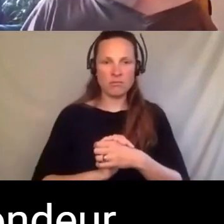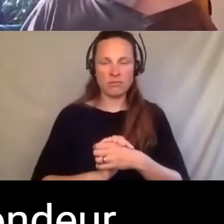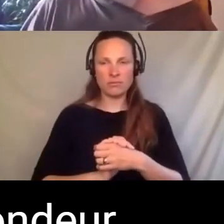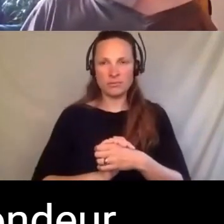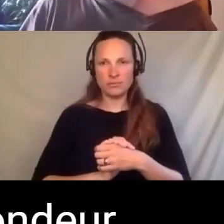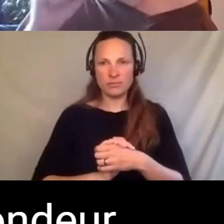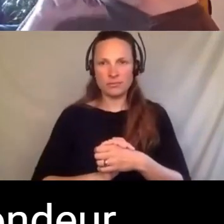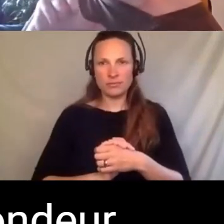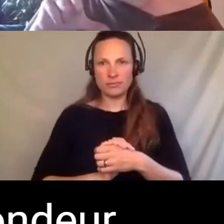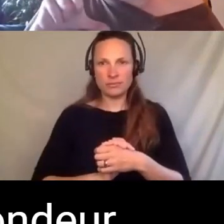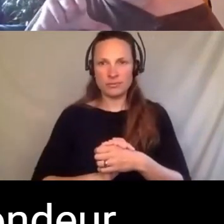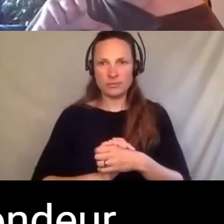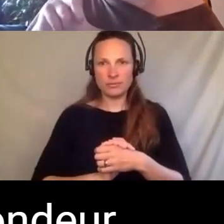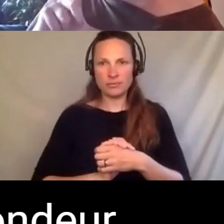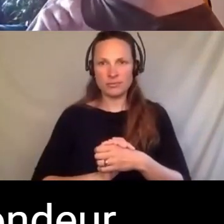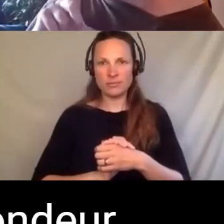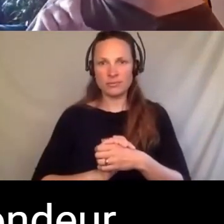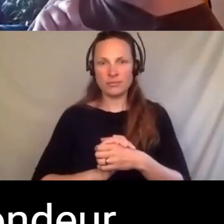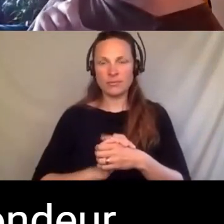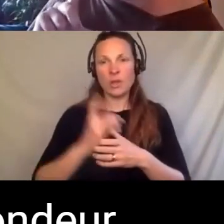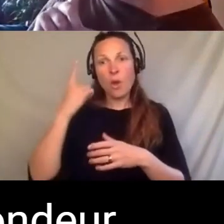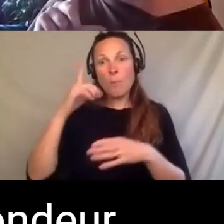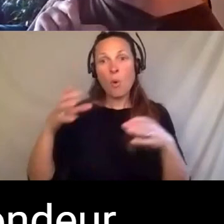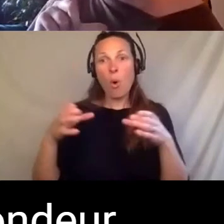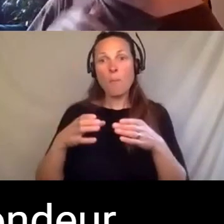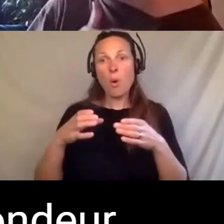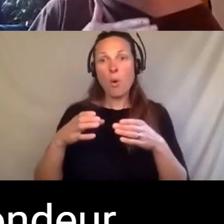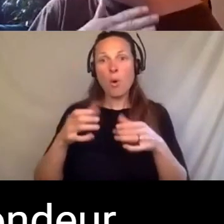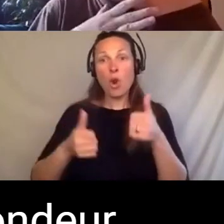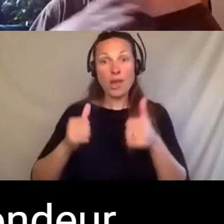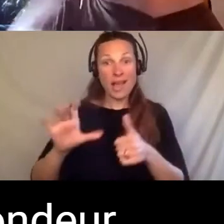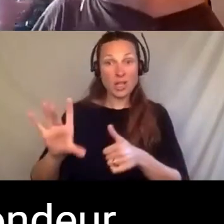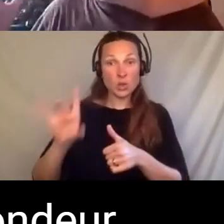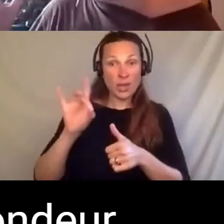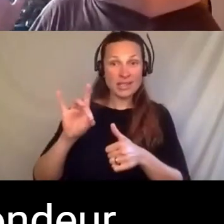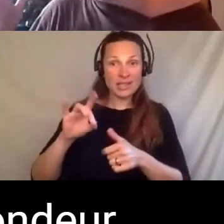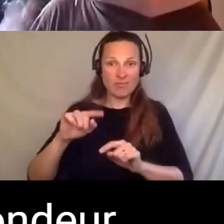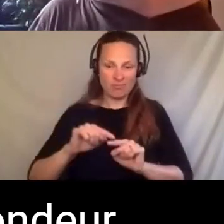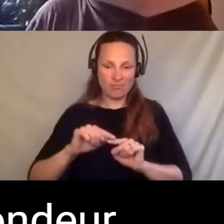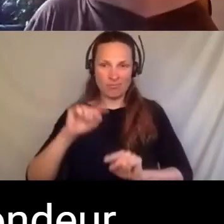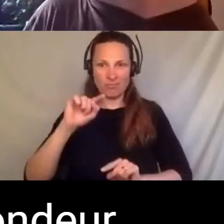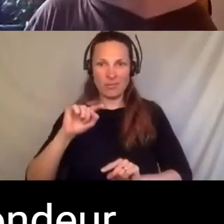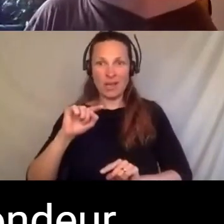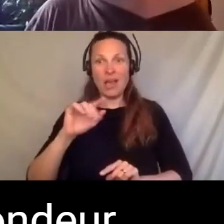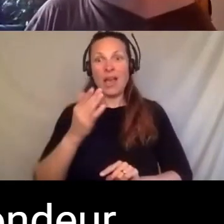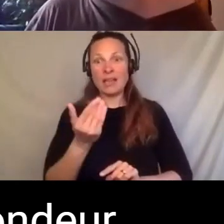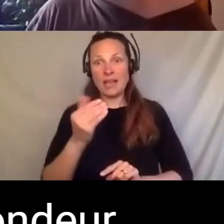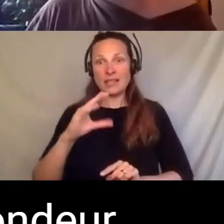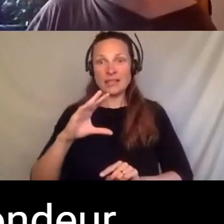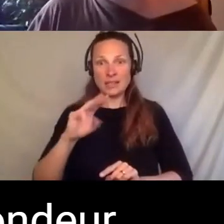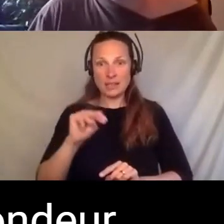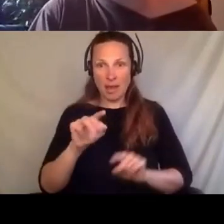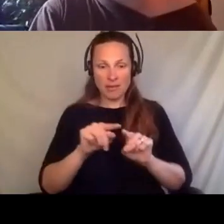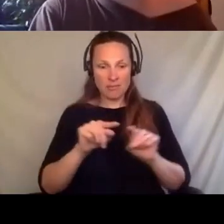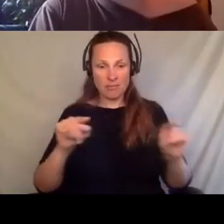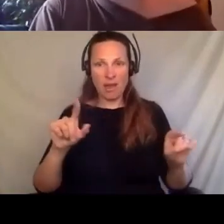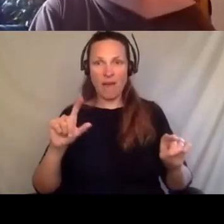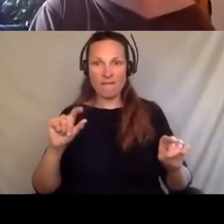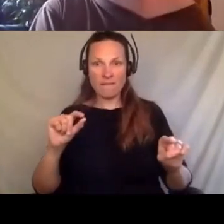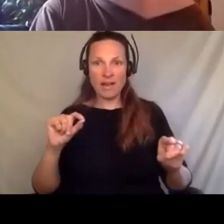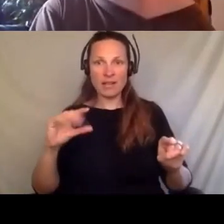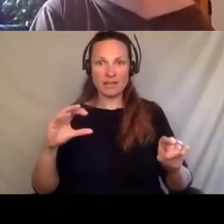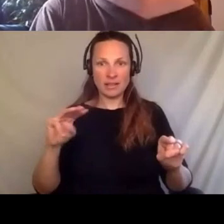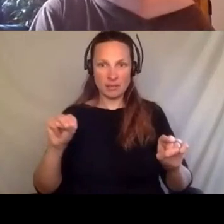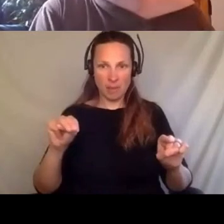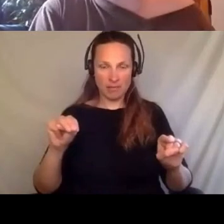Puis, vous aurez besoin de 15 cm de profondeur pour votre pot et 20 cm de largeur. Et donc,